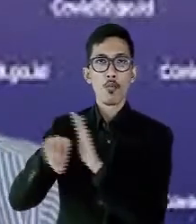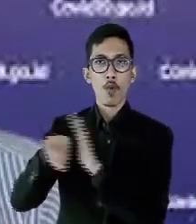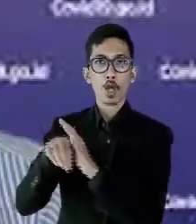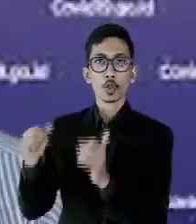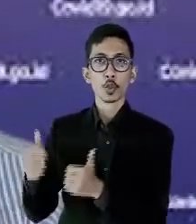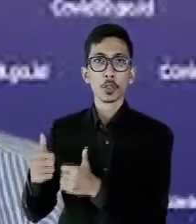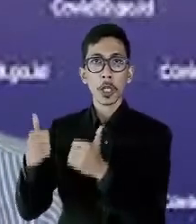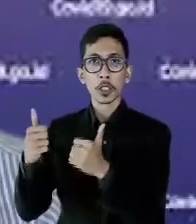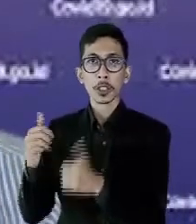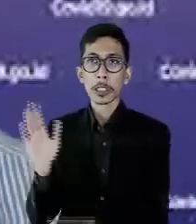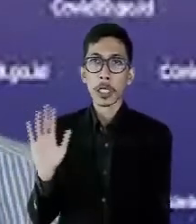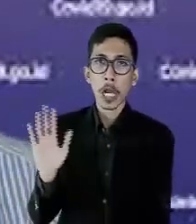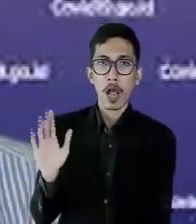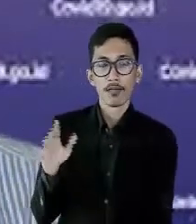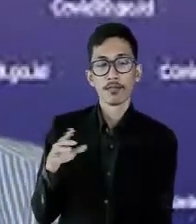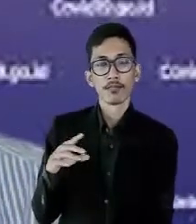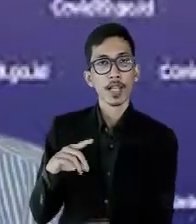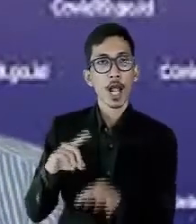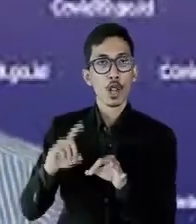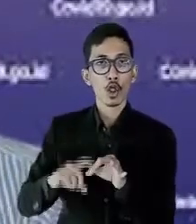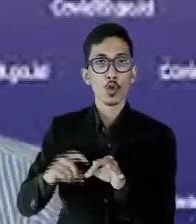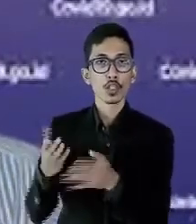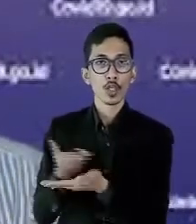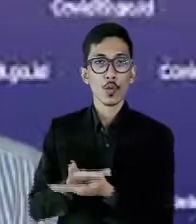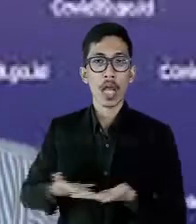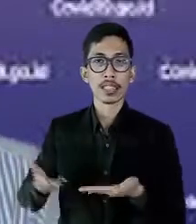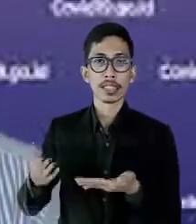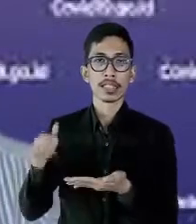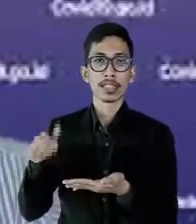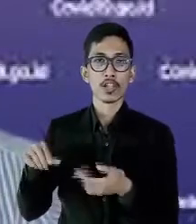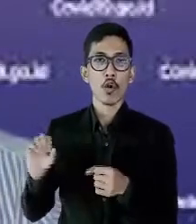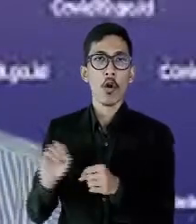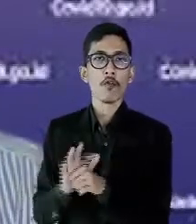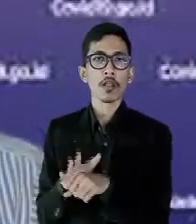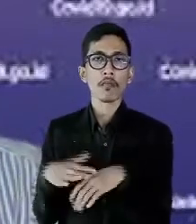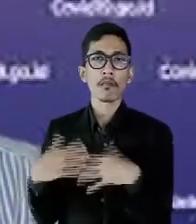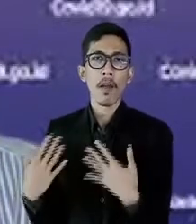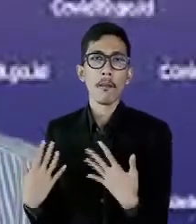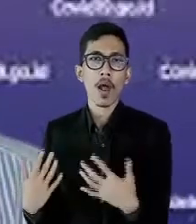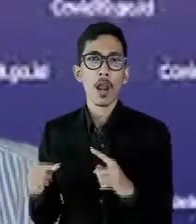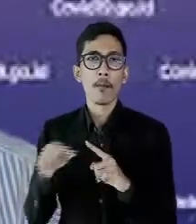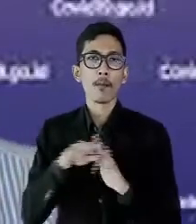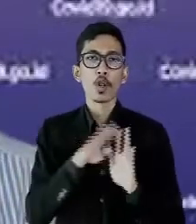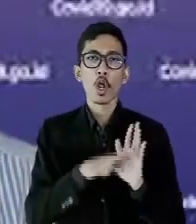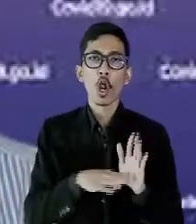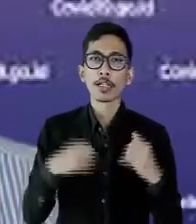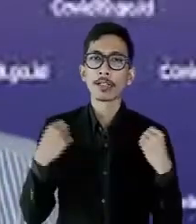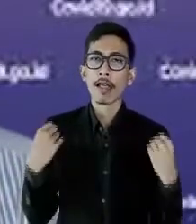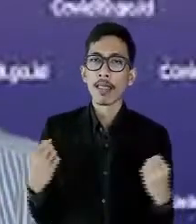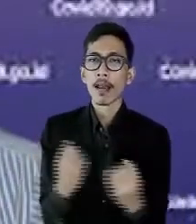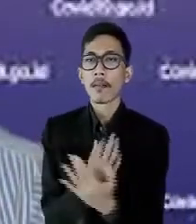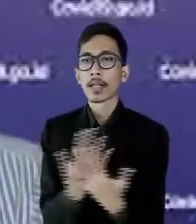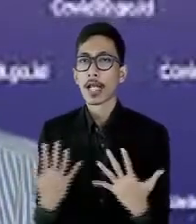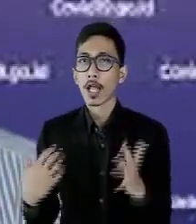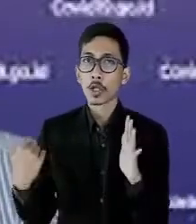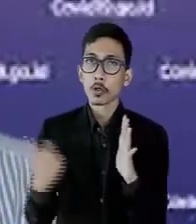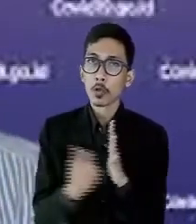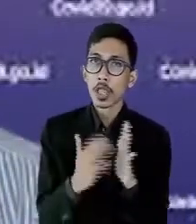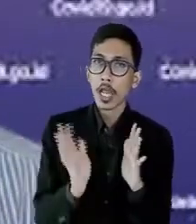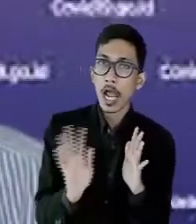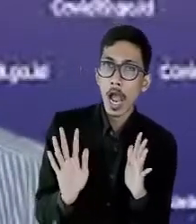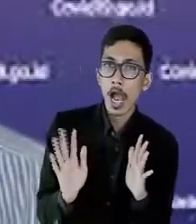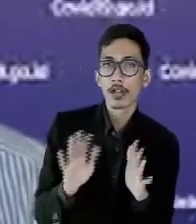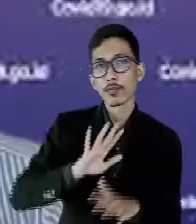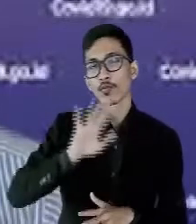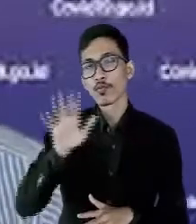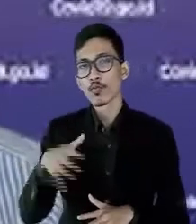ditentukan. Ya, karena ini adalah dalam situasi pandemik. Bagaimana taat atau tidaknya masyarakat, seluruh